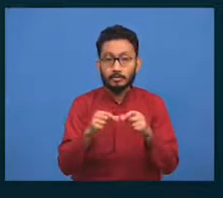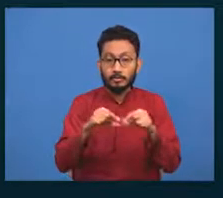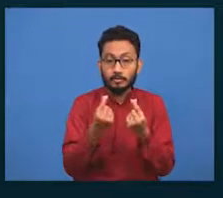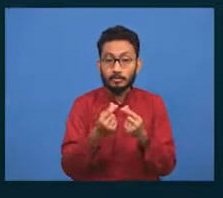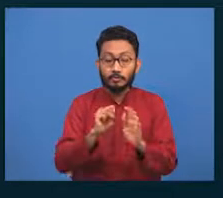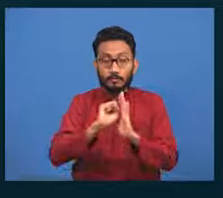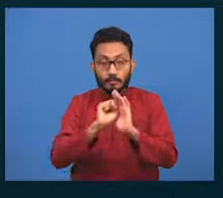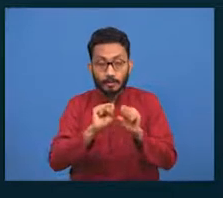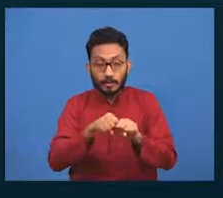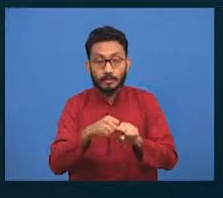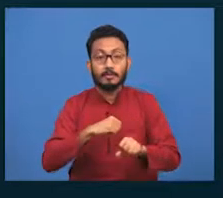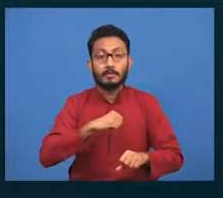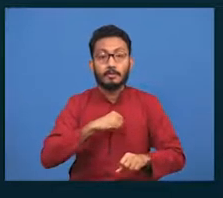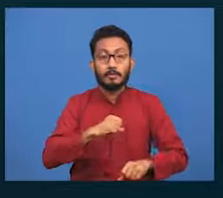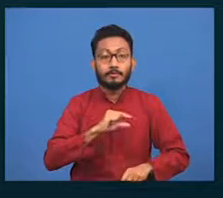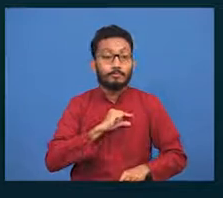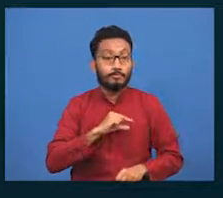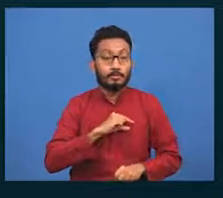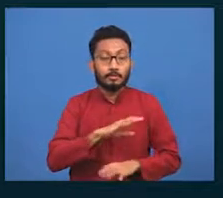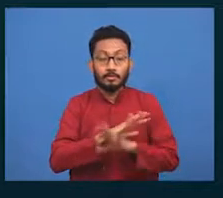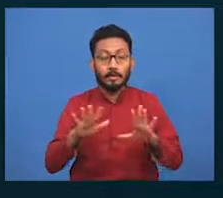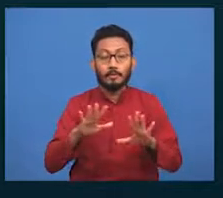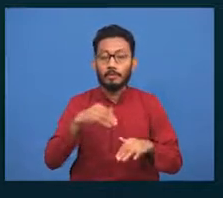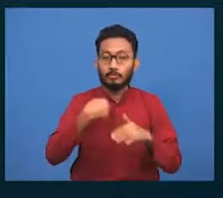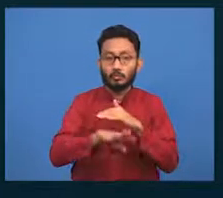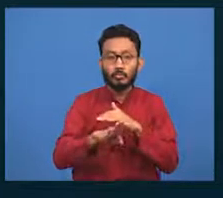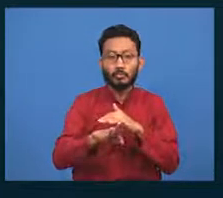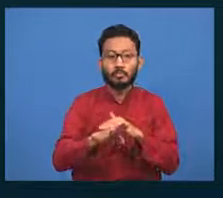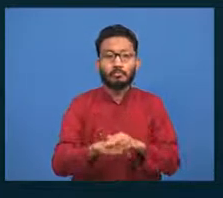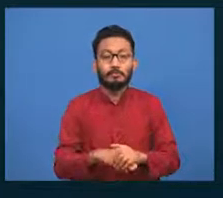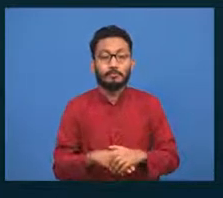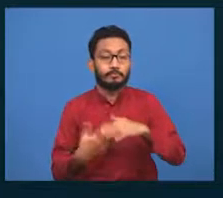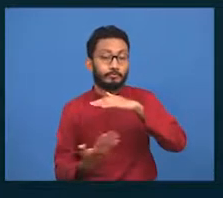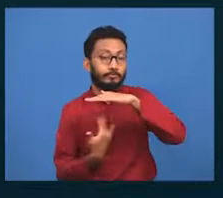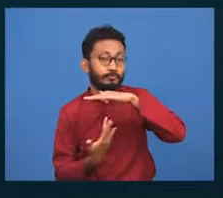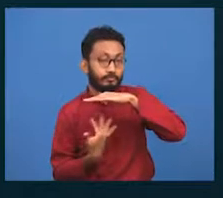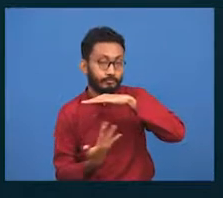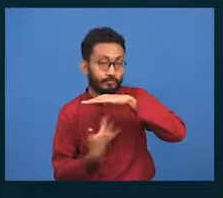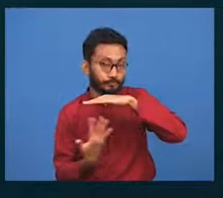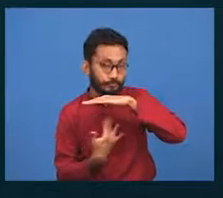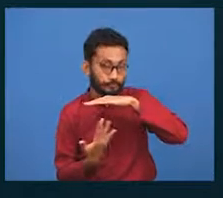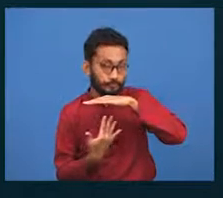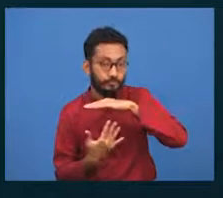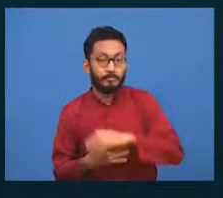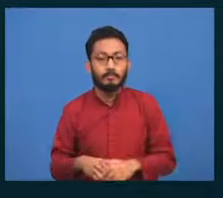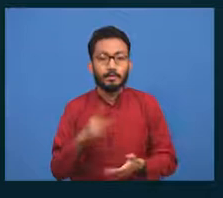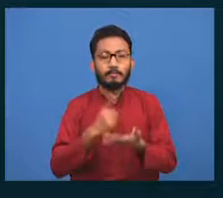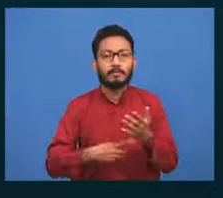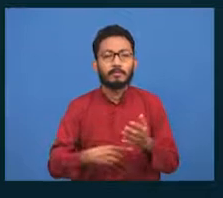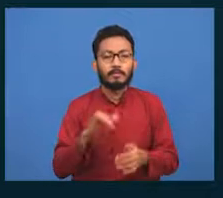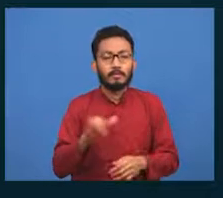diri masing-masing tidak terjerumus ke dalam azab neraka disebabkan apa yang telah dia